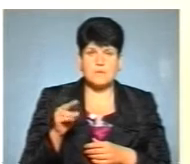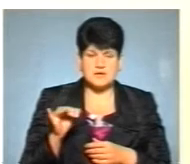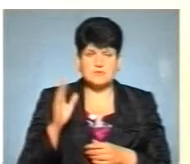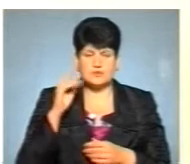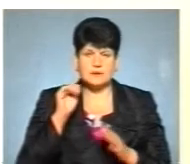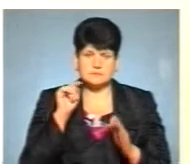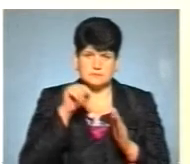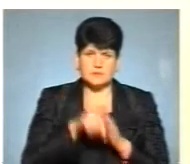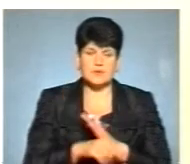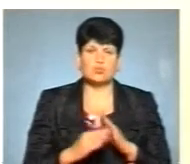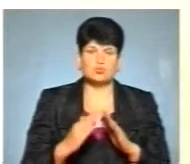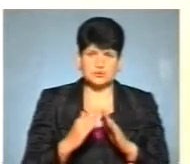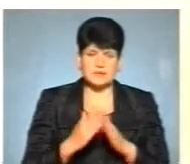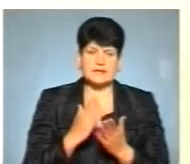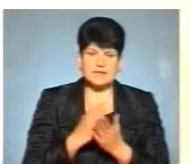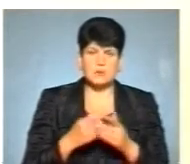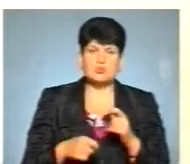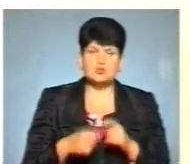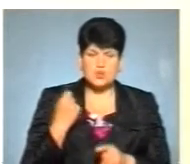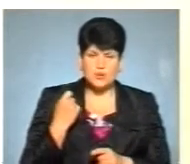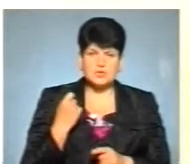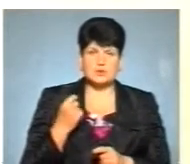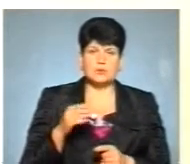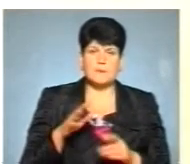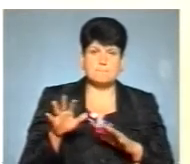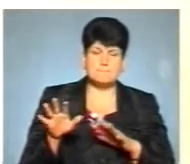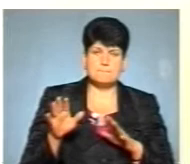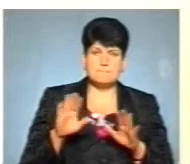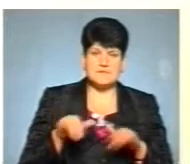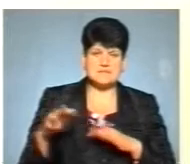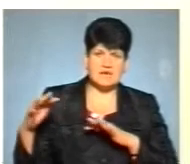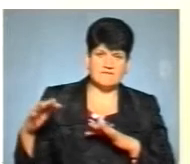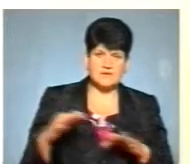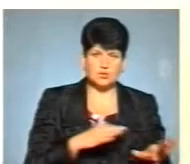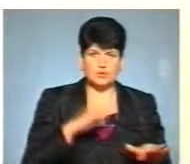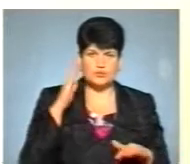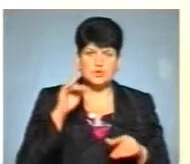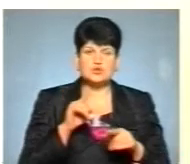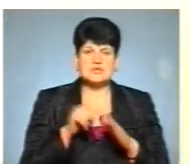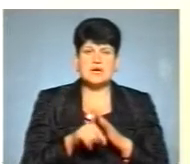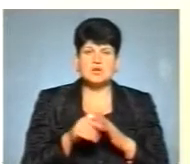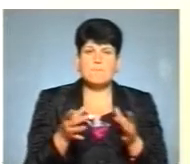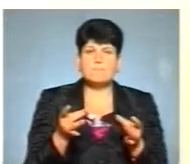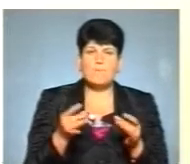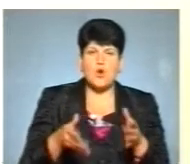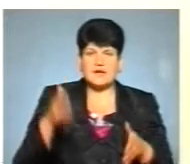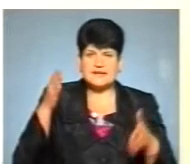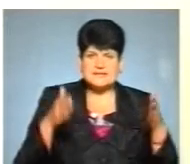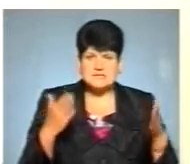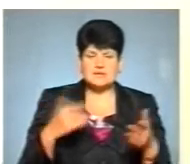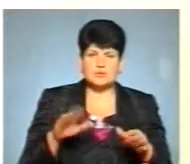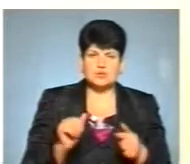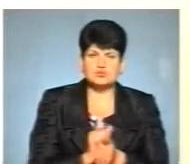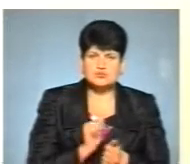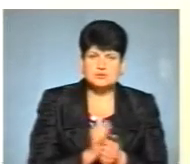була в будинках. Тобто є пошкодження, тому що після відходу води, це ви самі знаєте, що таке мокрі стіни, і в подальшому їх висушування,